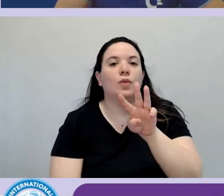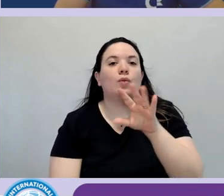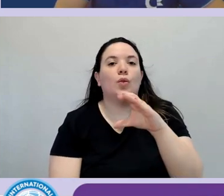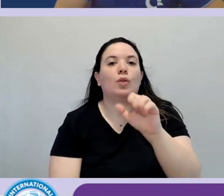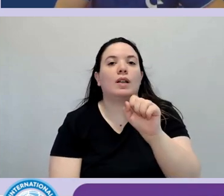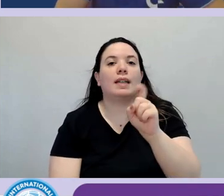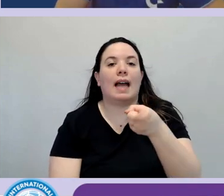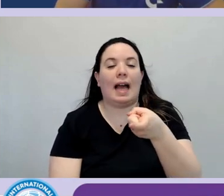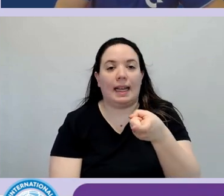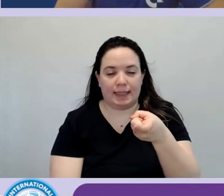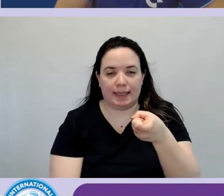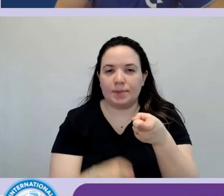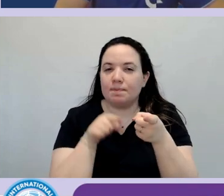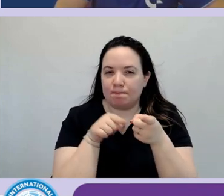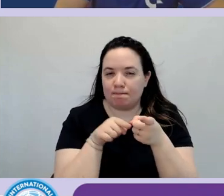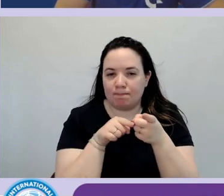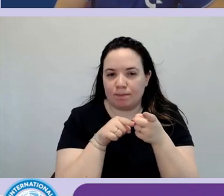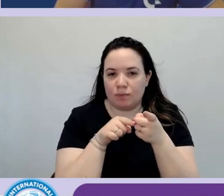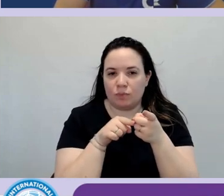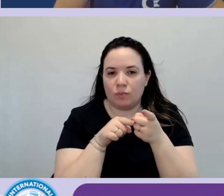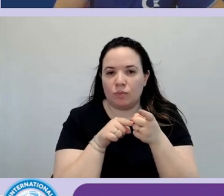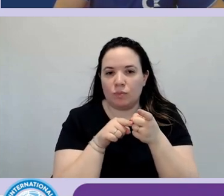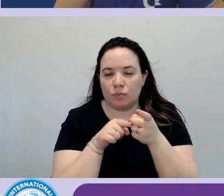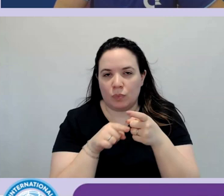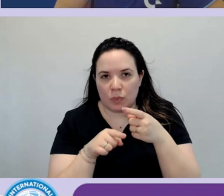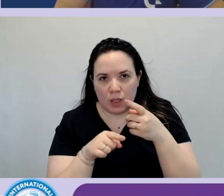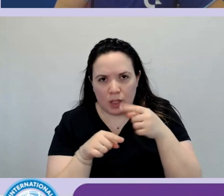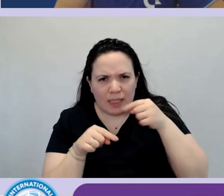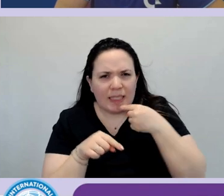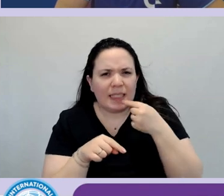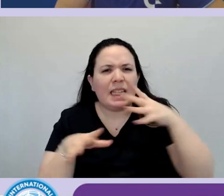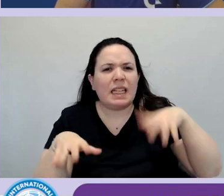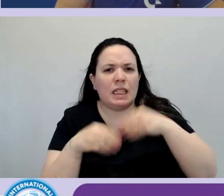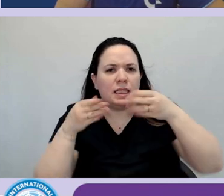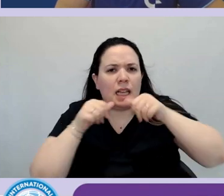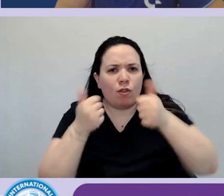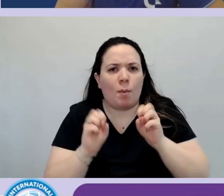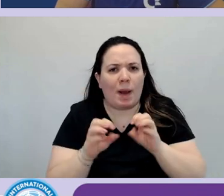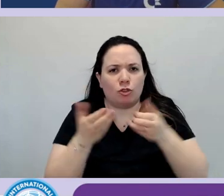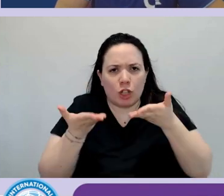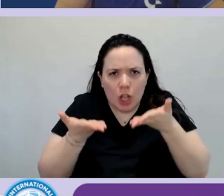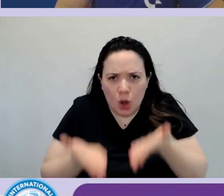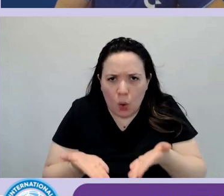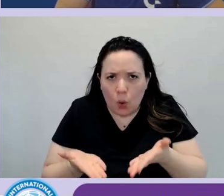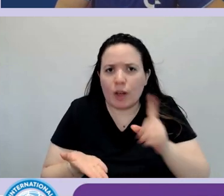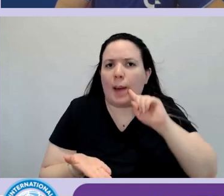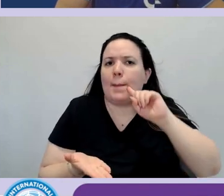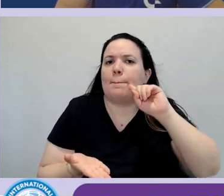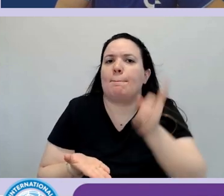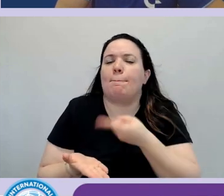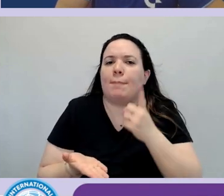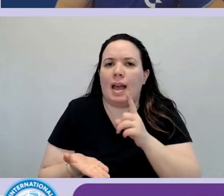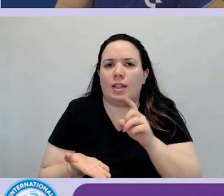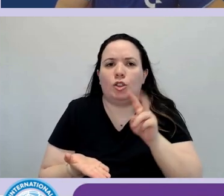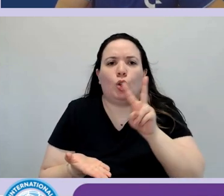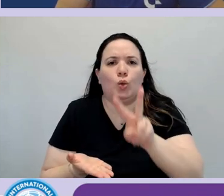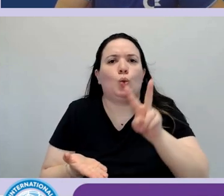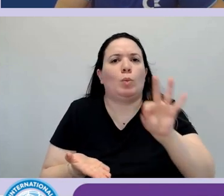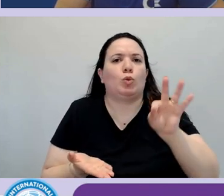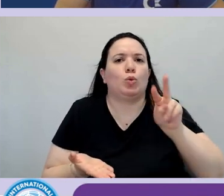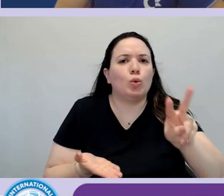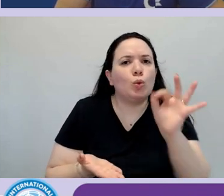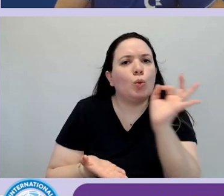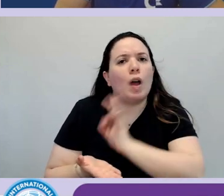alle Vag dovendosi formare ora da zero meglio studiare quelle in vigore 21 o meglio farlo direttamente sulle